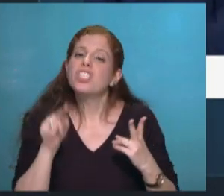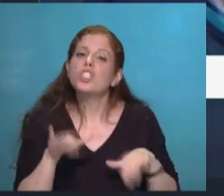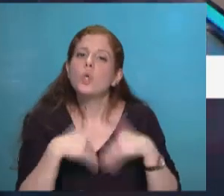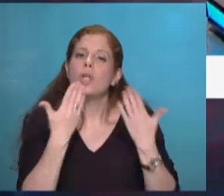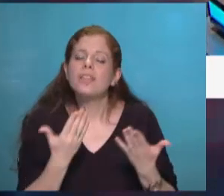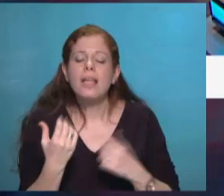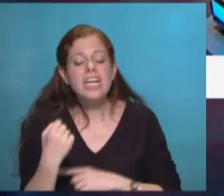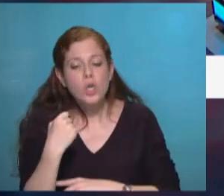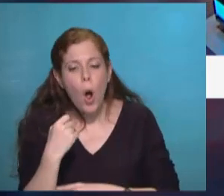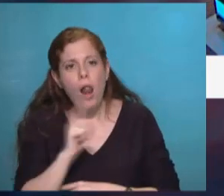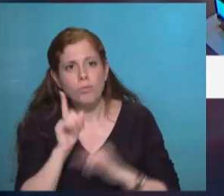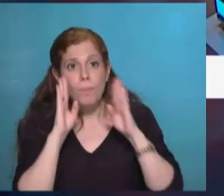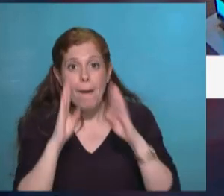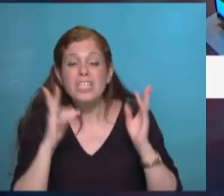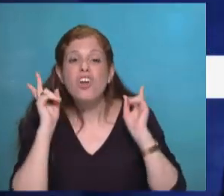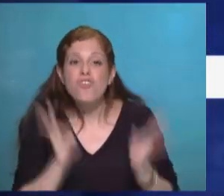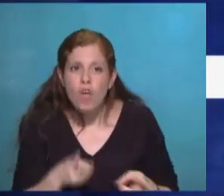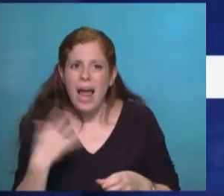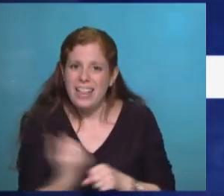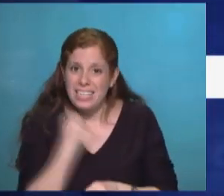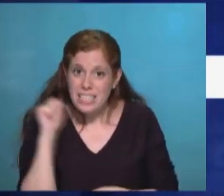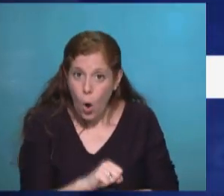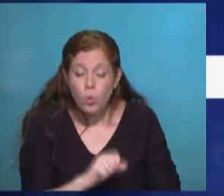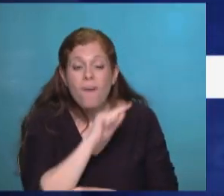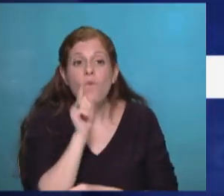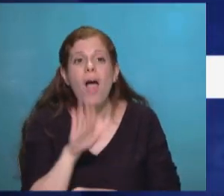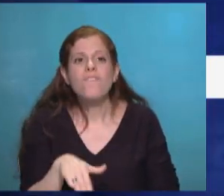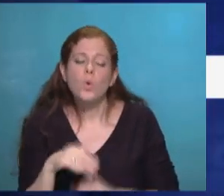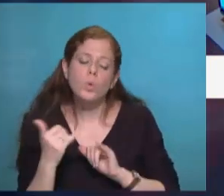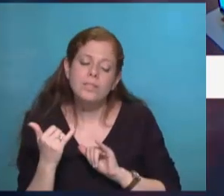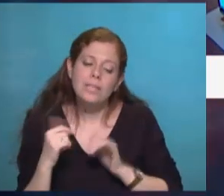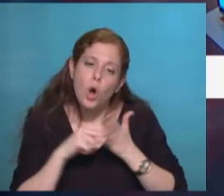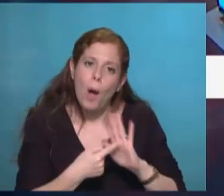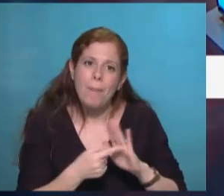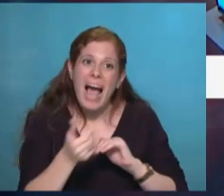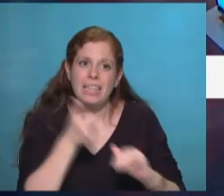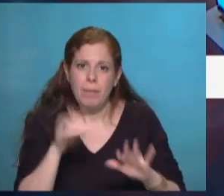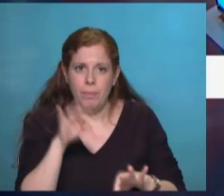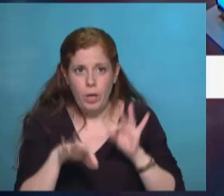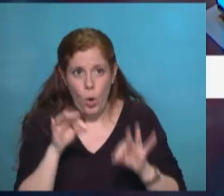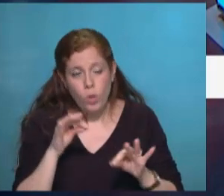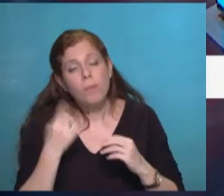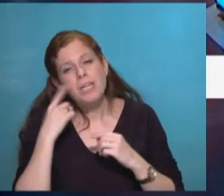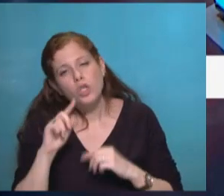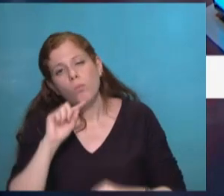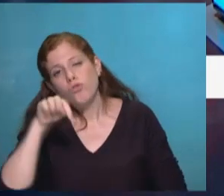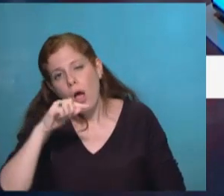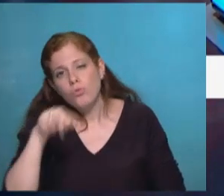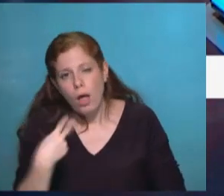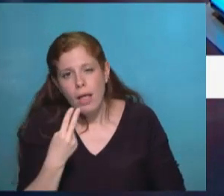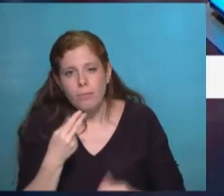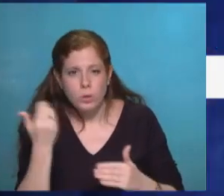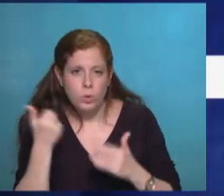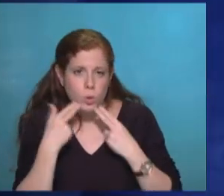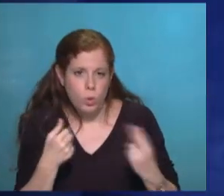כוח לאלה שמאמינים שאפשר לנצח אותו, ואולי אפילו יביא להקדמת הבחירות, העיניים לטורקיה, אני מניח שבעוד שעה-שעתיים תוצאות סופיות.